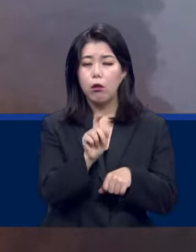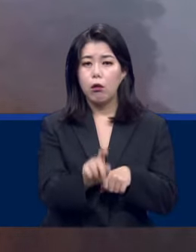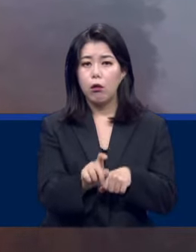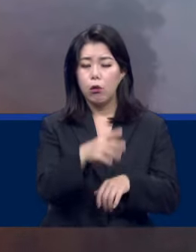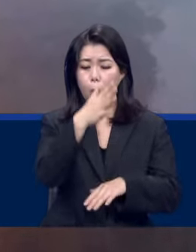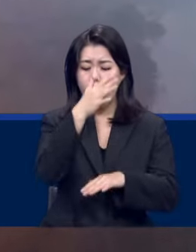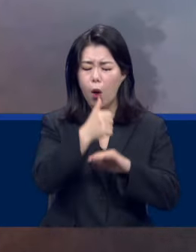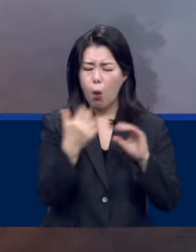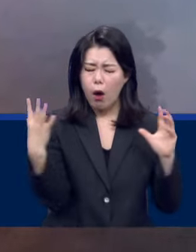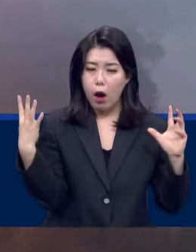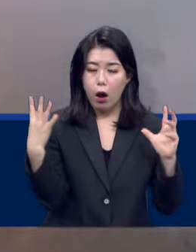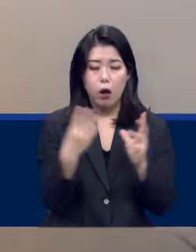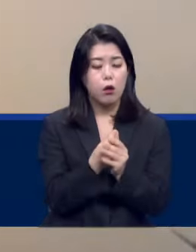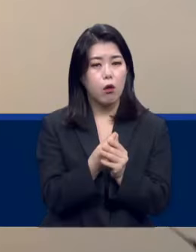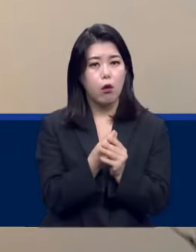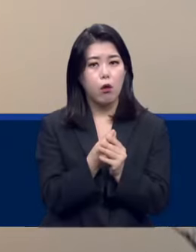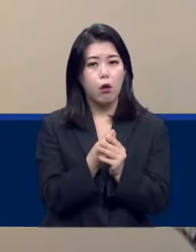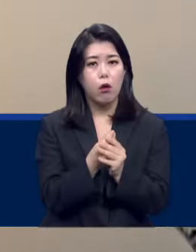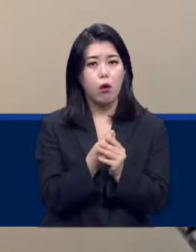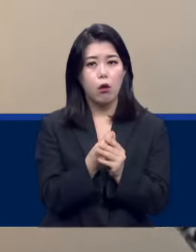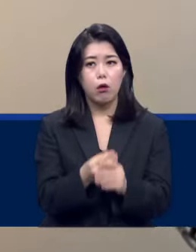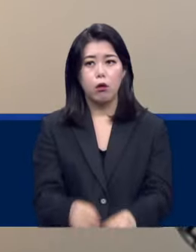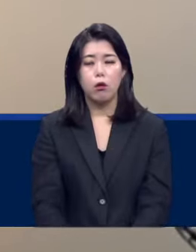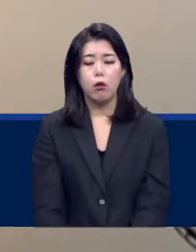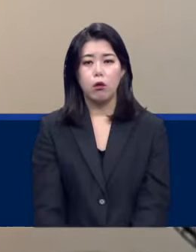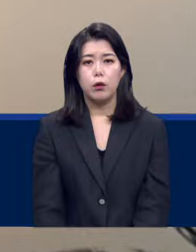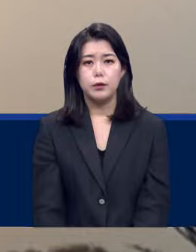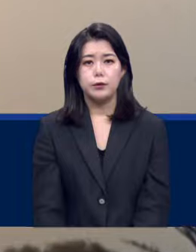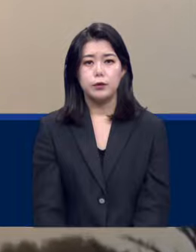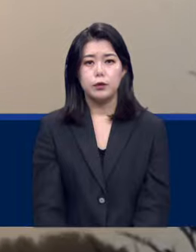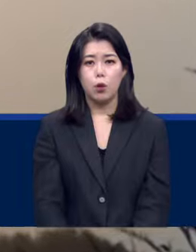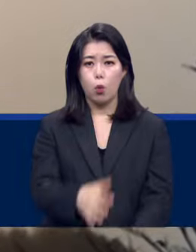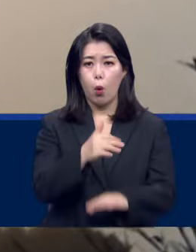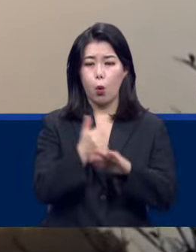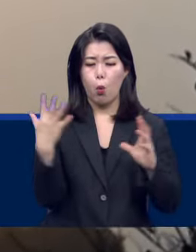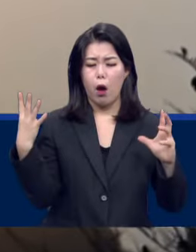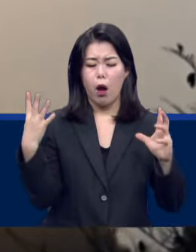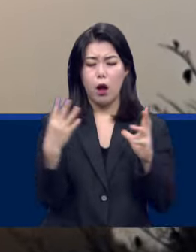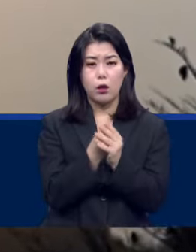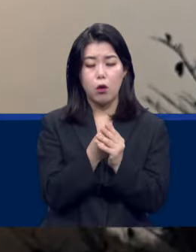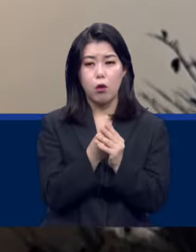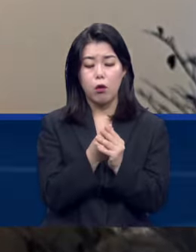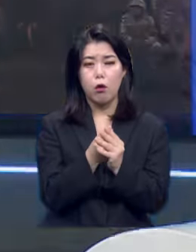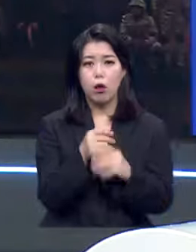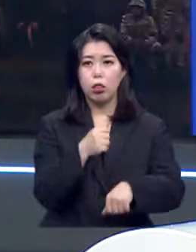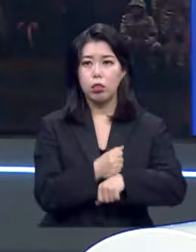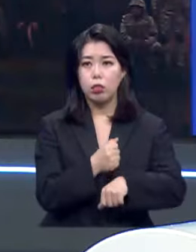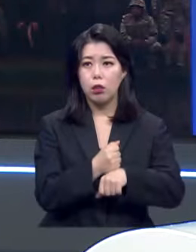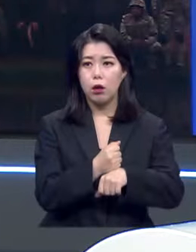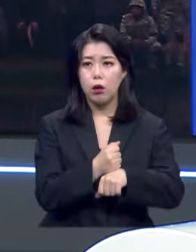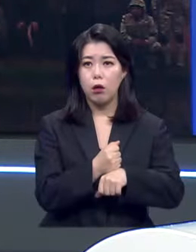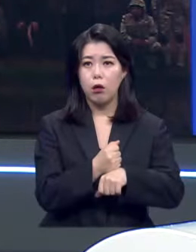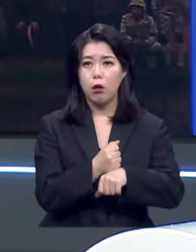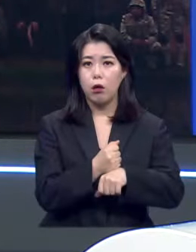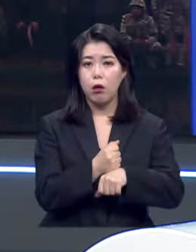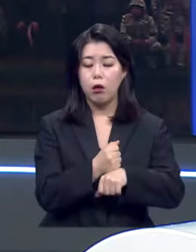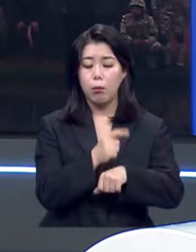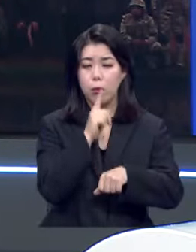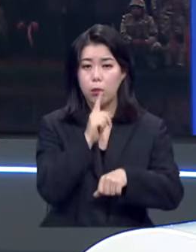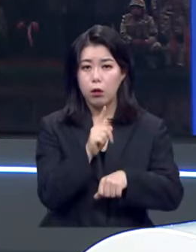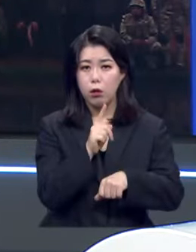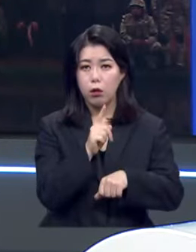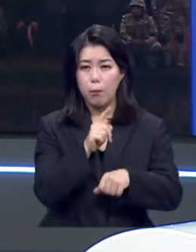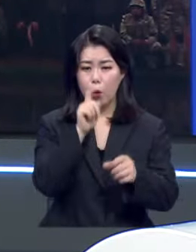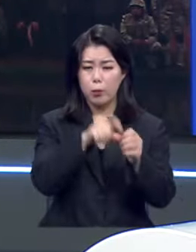최종 완결판을 여기 볼까요 최종 완결판 대륙관 탄도 미사일이다 완성이 됐다 우리가